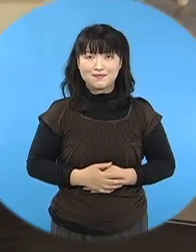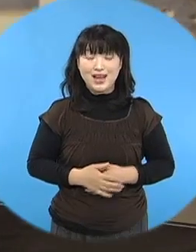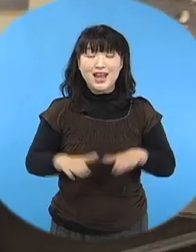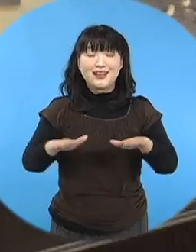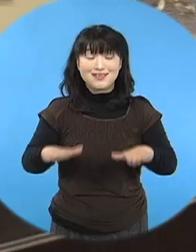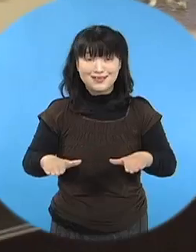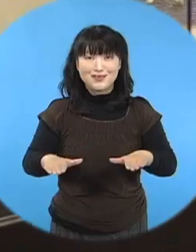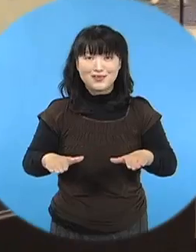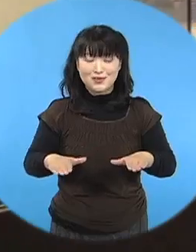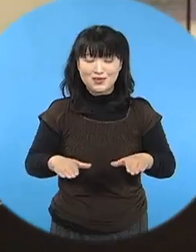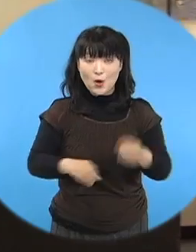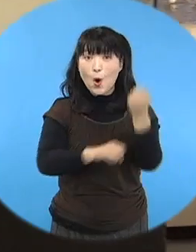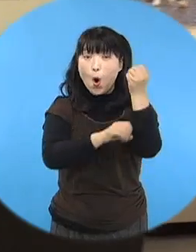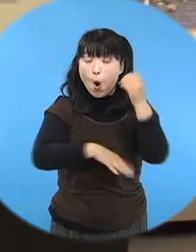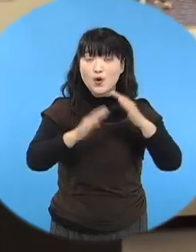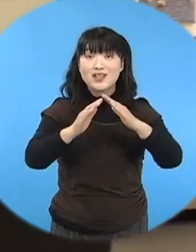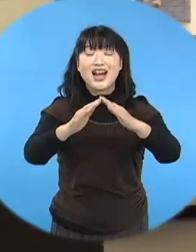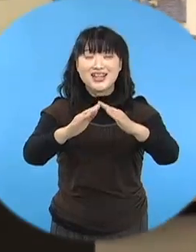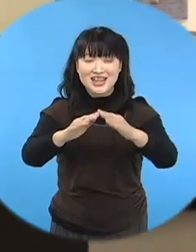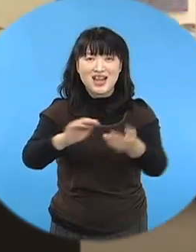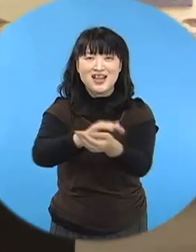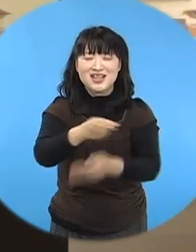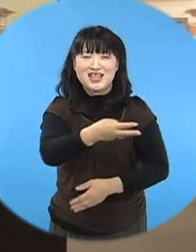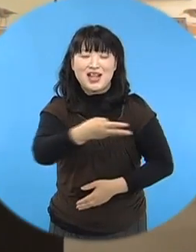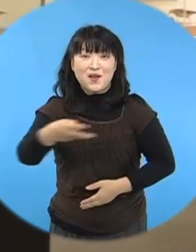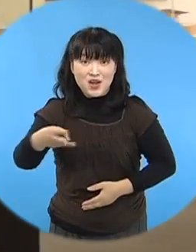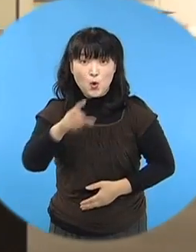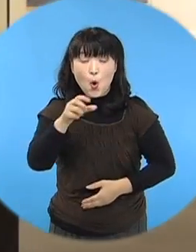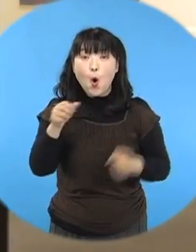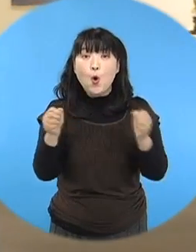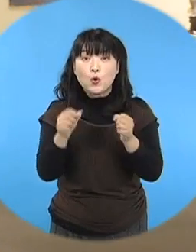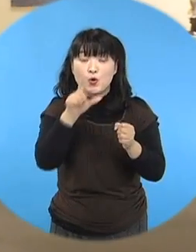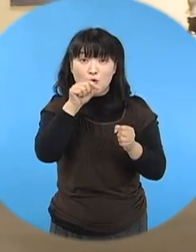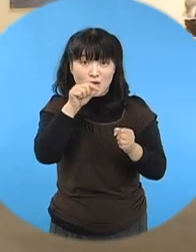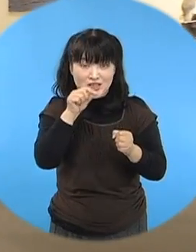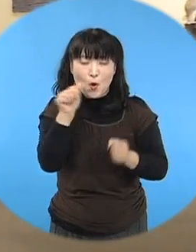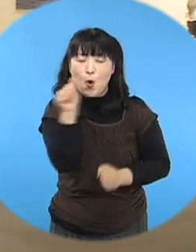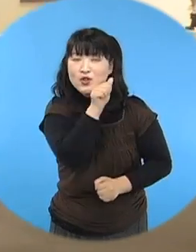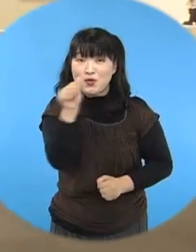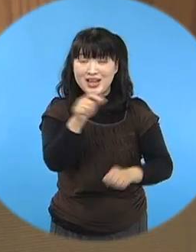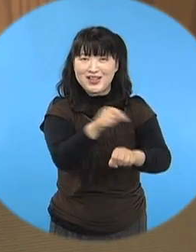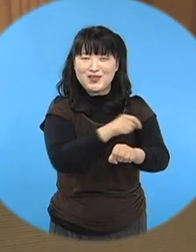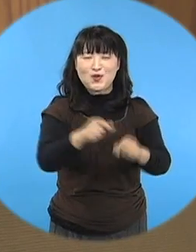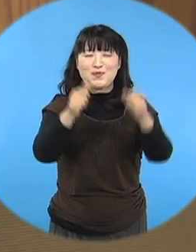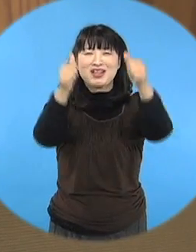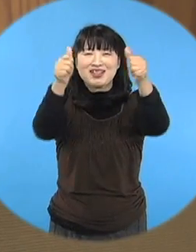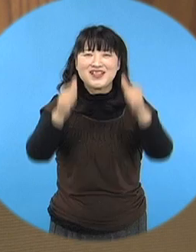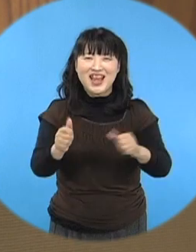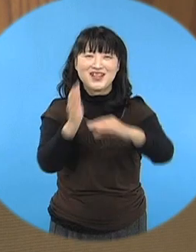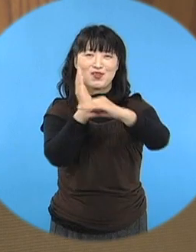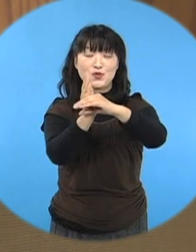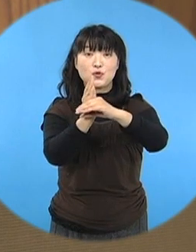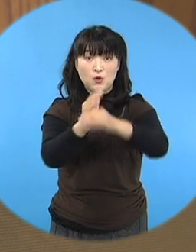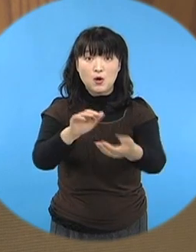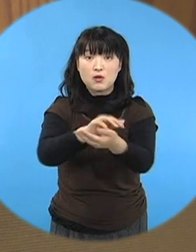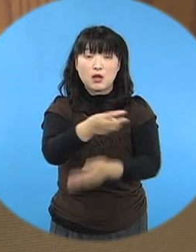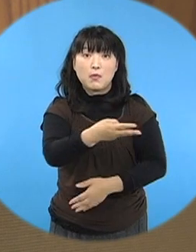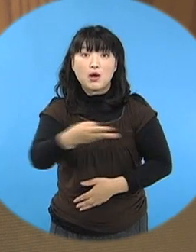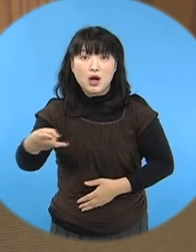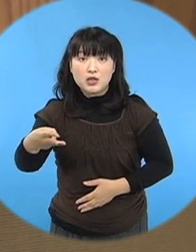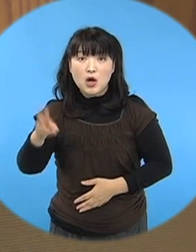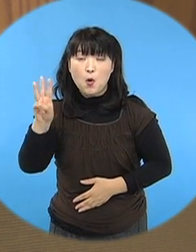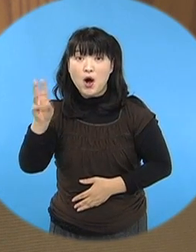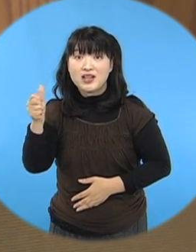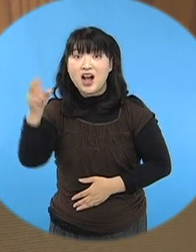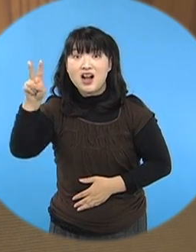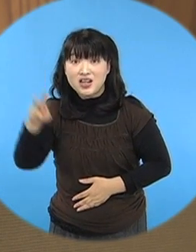期間中本館では多摩川の冬鳥を紹介する特別展が行われています。現在多摩川には渡り